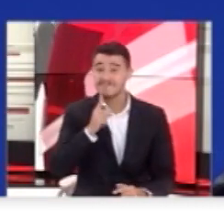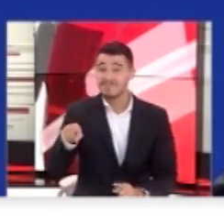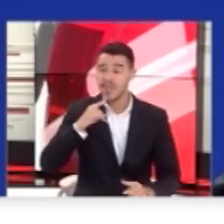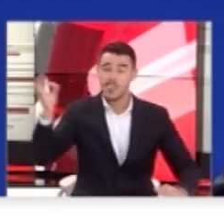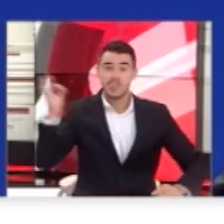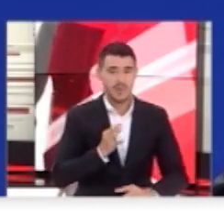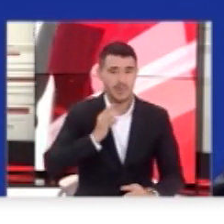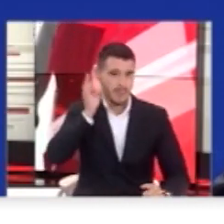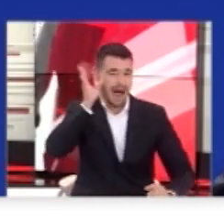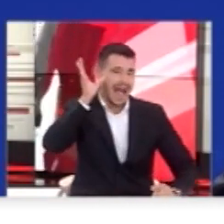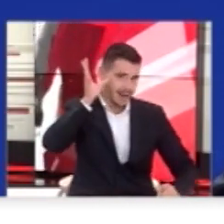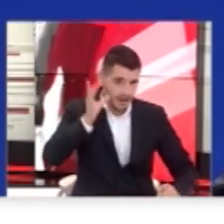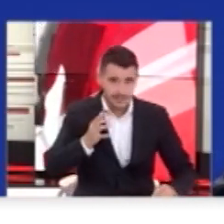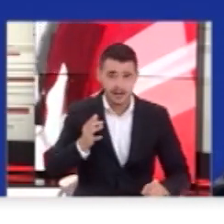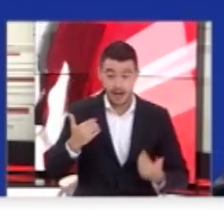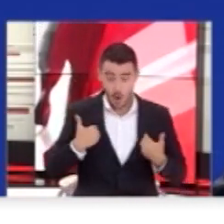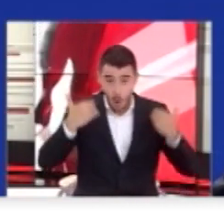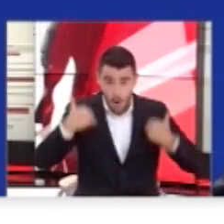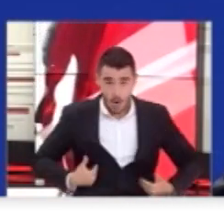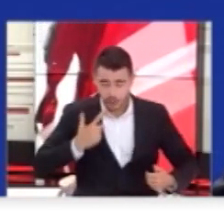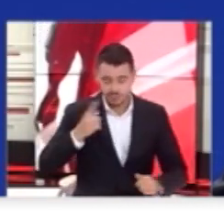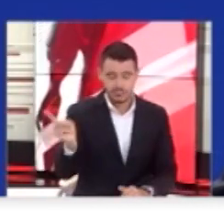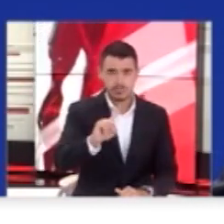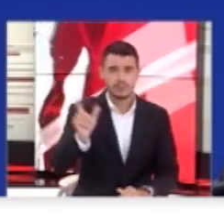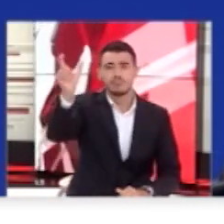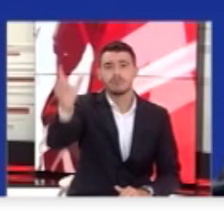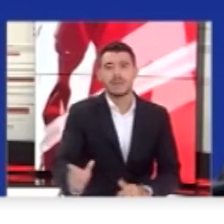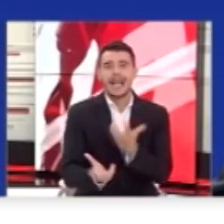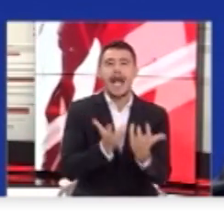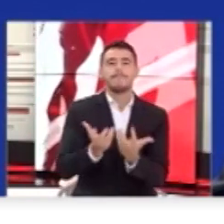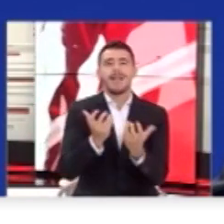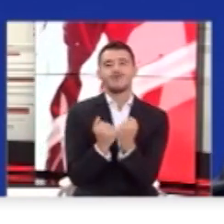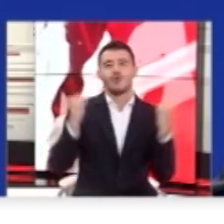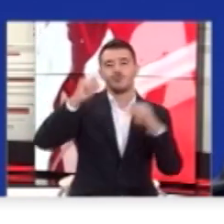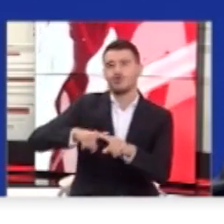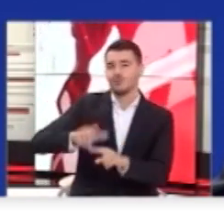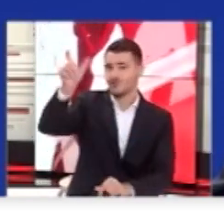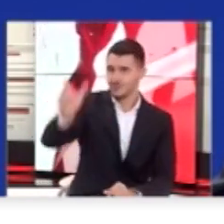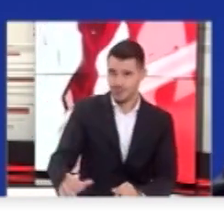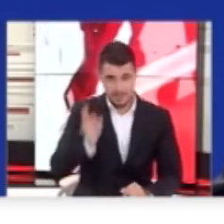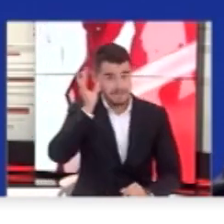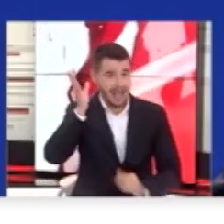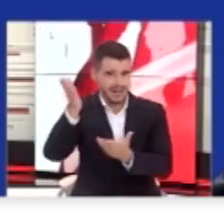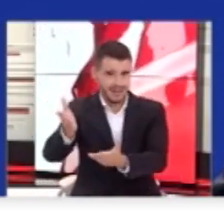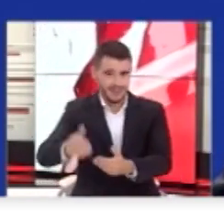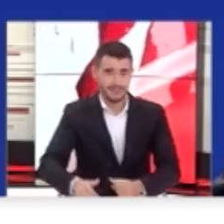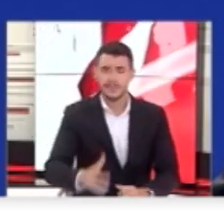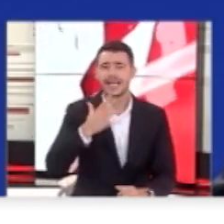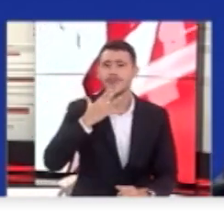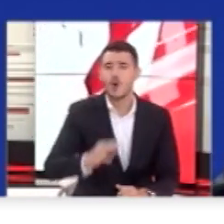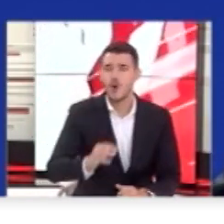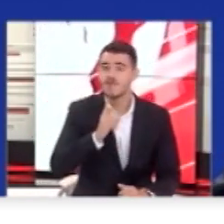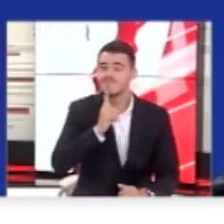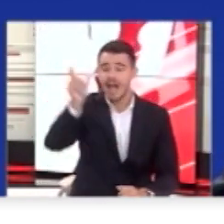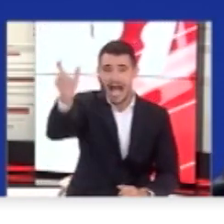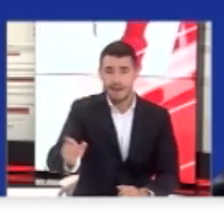είναι ο κύριος Καμένος. Ο κύριος Καμένος, διότι είναι αυτός ο οποίος λέει ότι